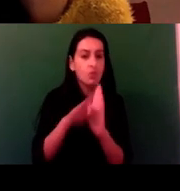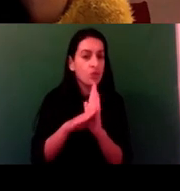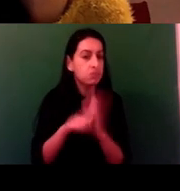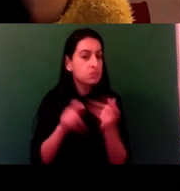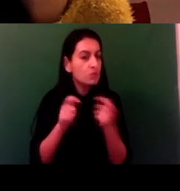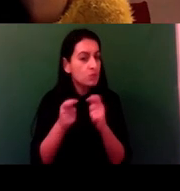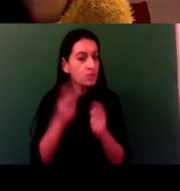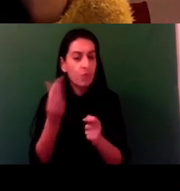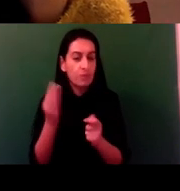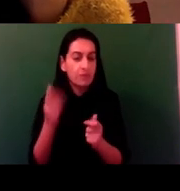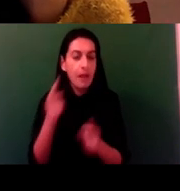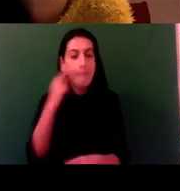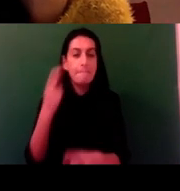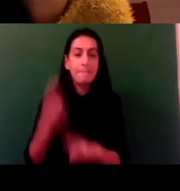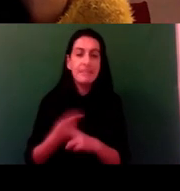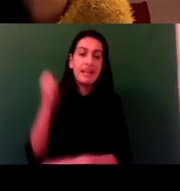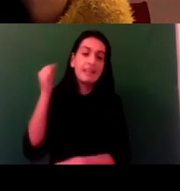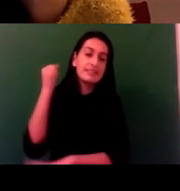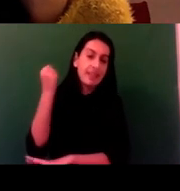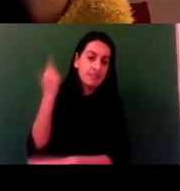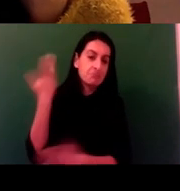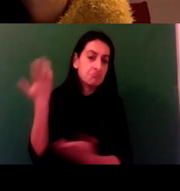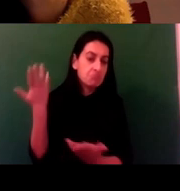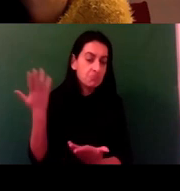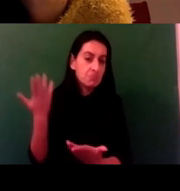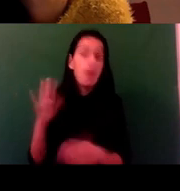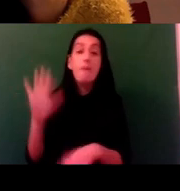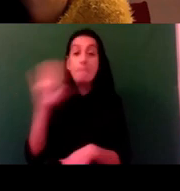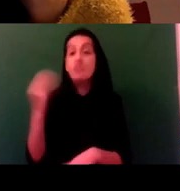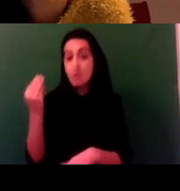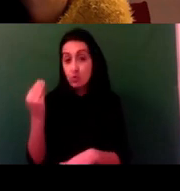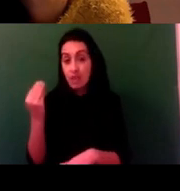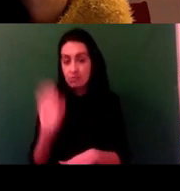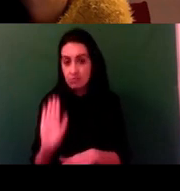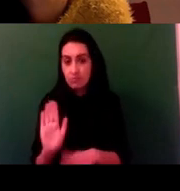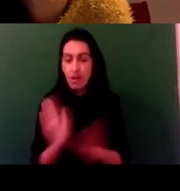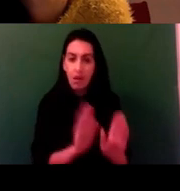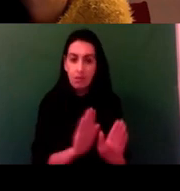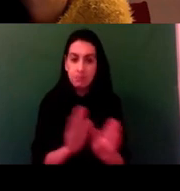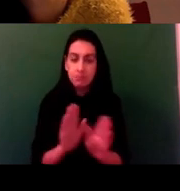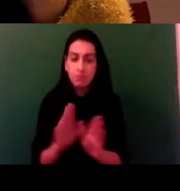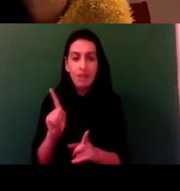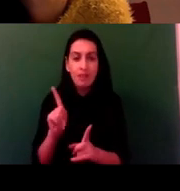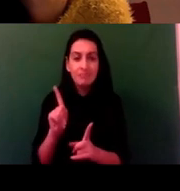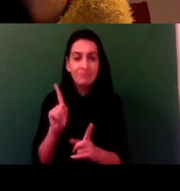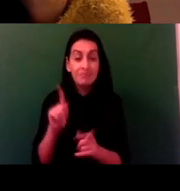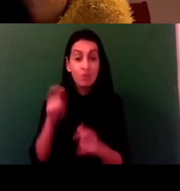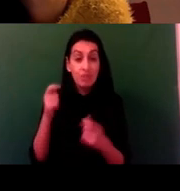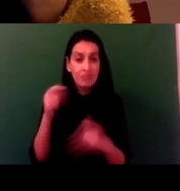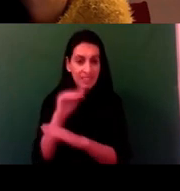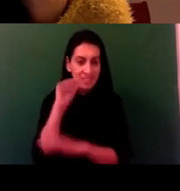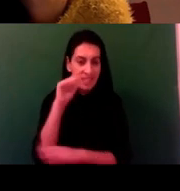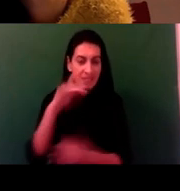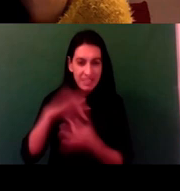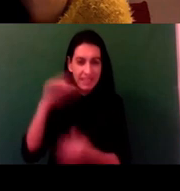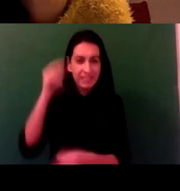Taksim'e geleyim. Mesela Maltepe örneği çok güzel bir proje. Orada ama gerçek insanlarla buluşmak mümkün. Oranın gerçek kullanıcıları, gerçek orası